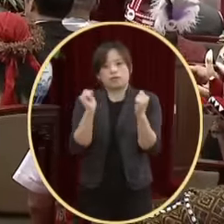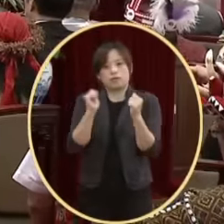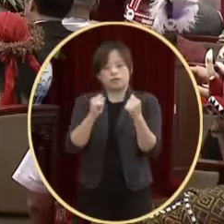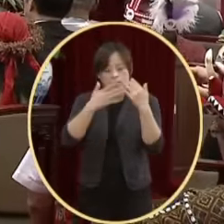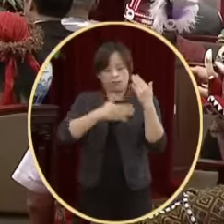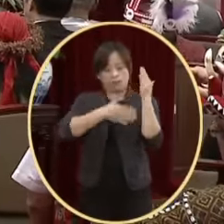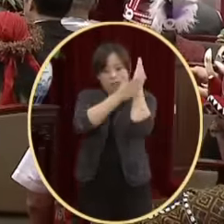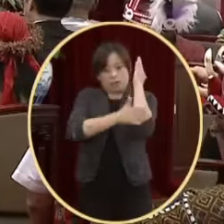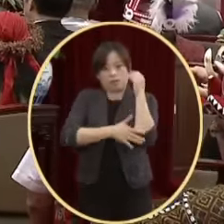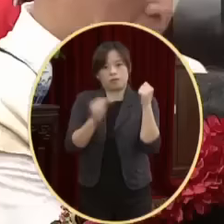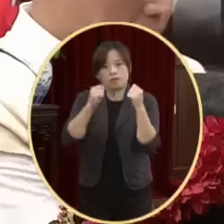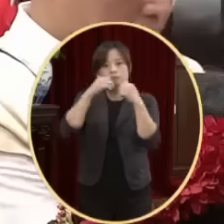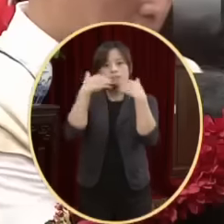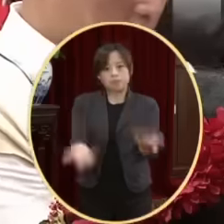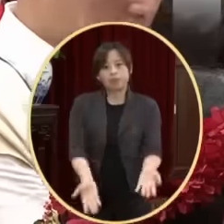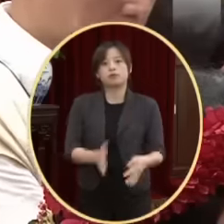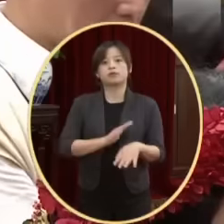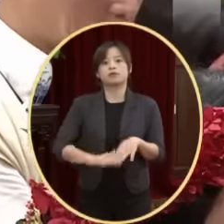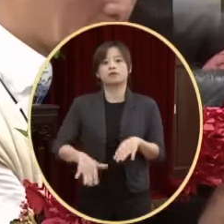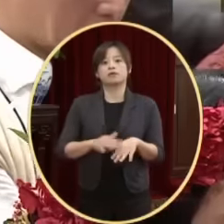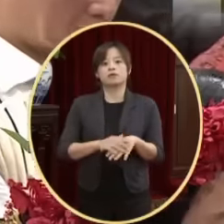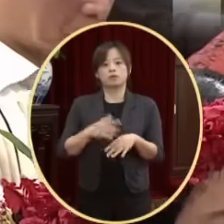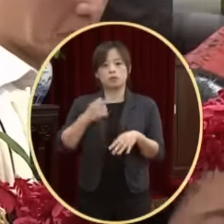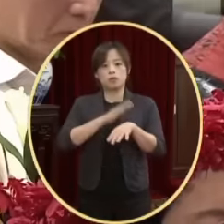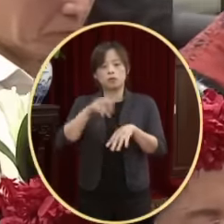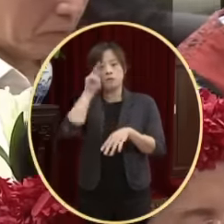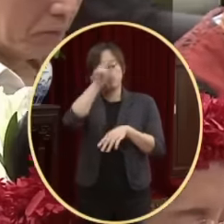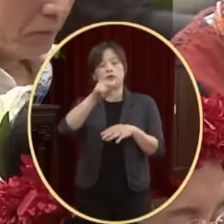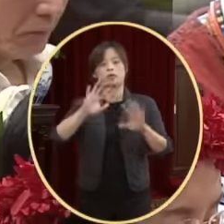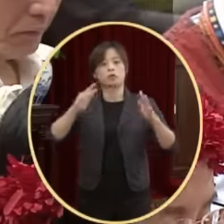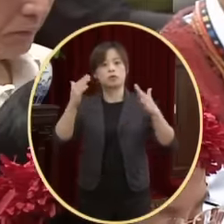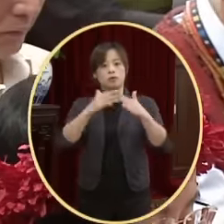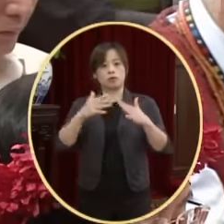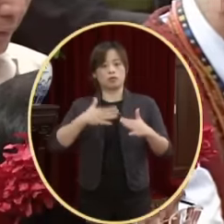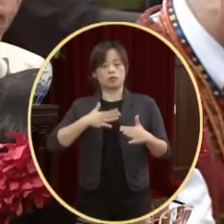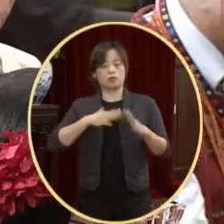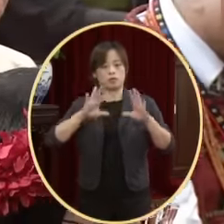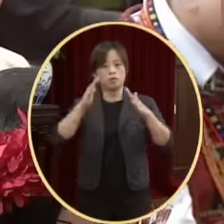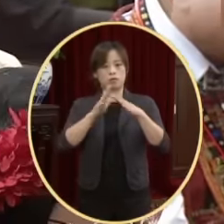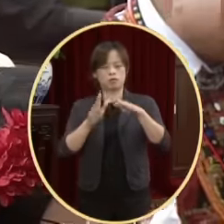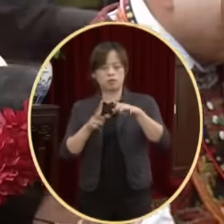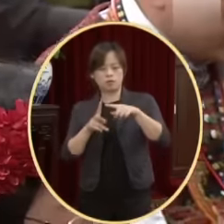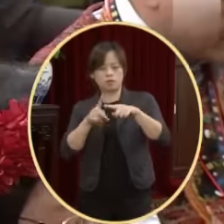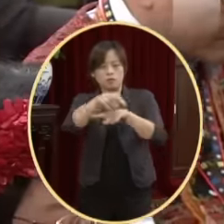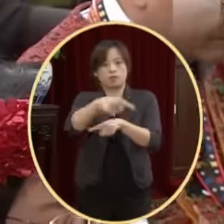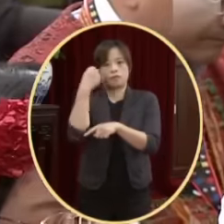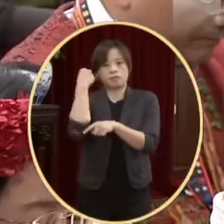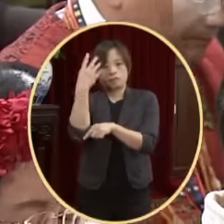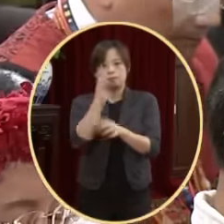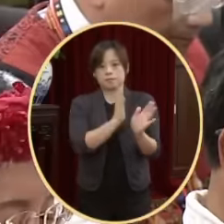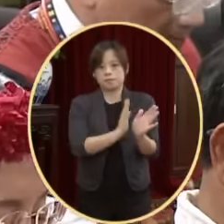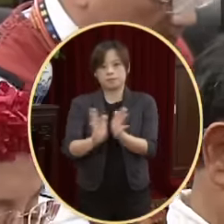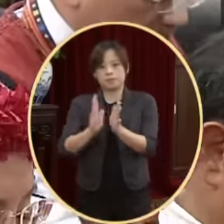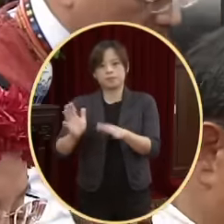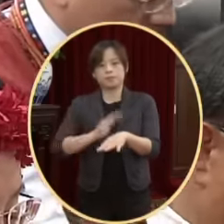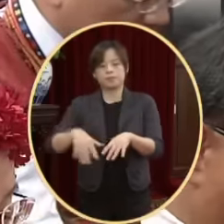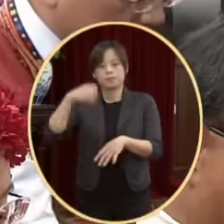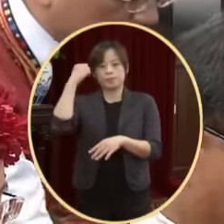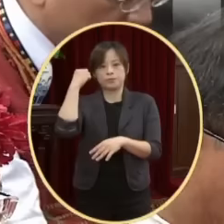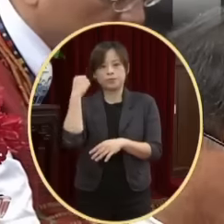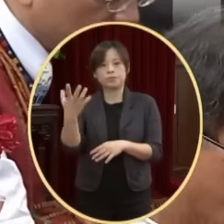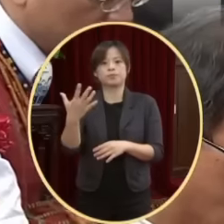高墙要倒塌，我们将看见我们的国家要进入到一个新的秩序、新